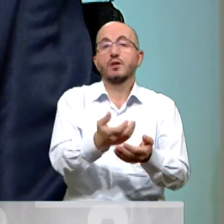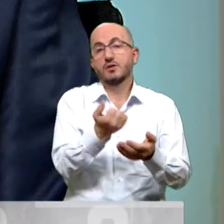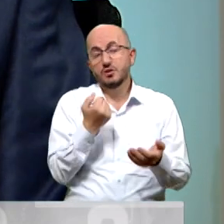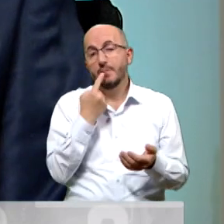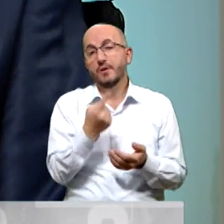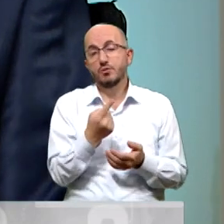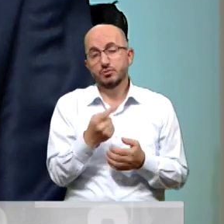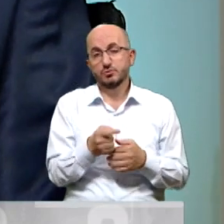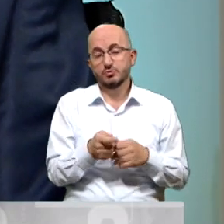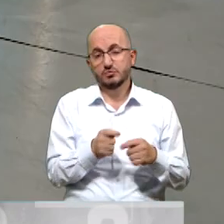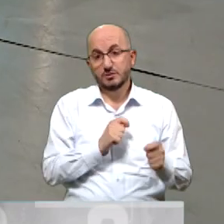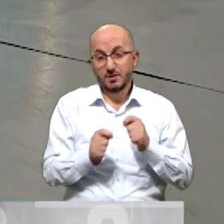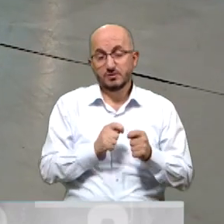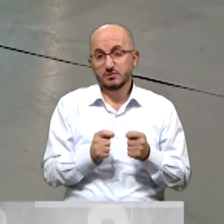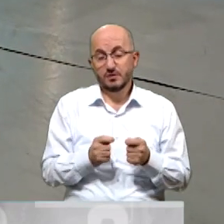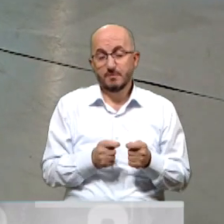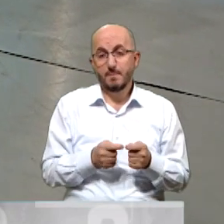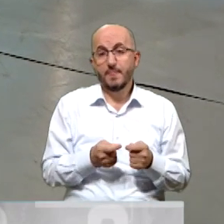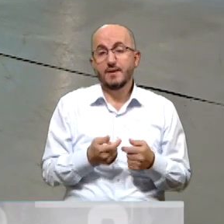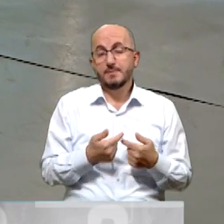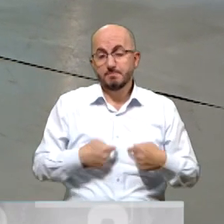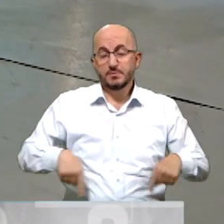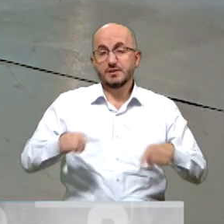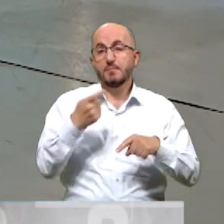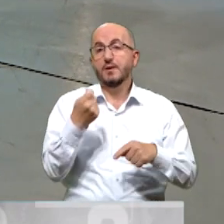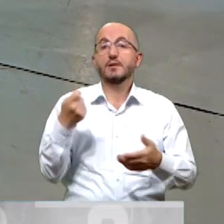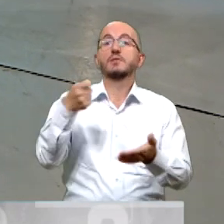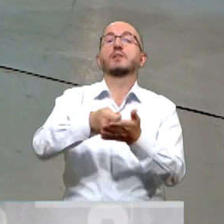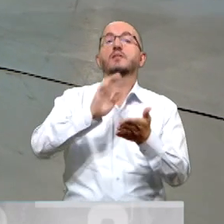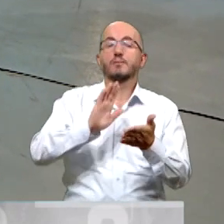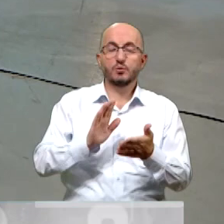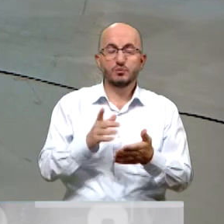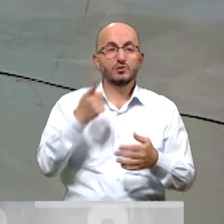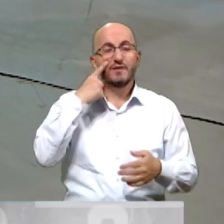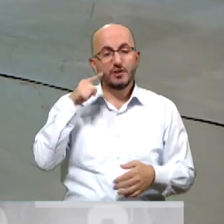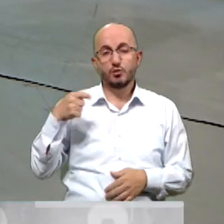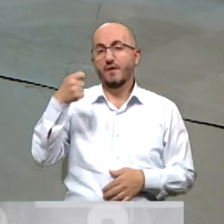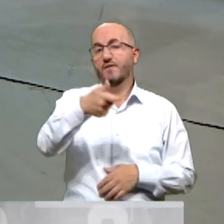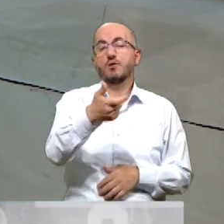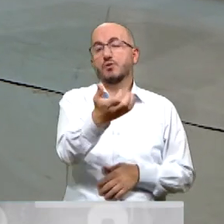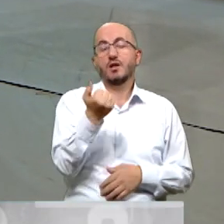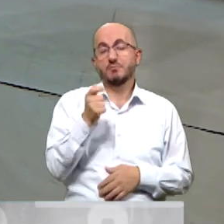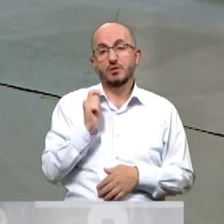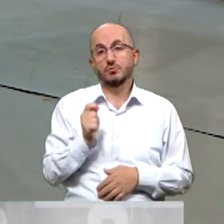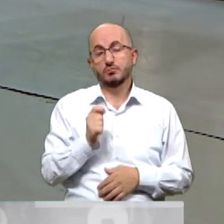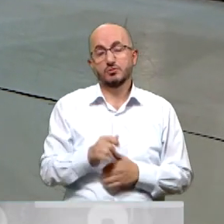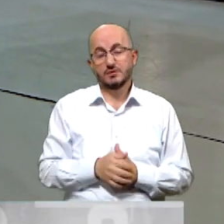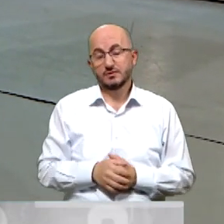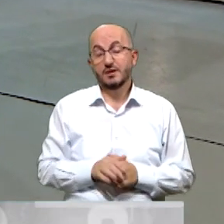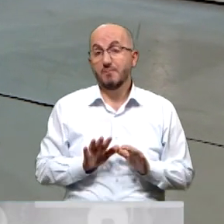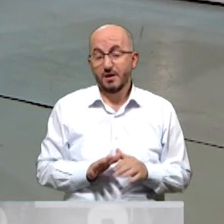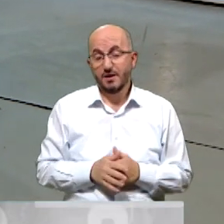diyorsun, mütabakat sağlıyorsun. Biz parayı biz yatırmıyoruz. Devlet oraya veriyor, oradan almak durumundayız.